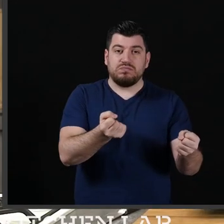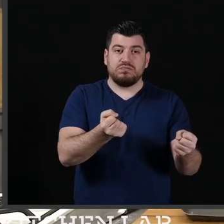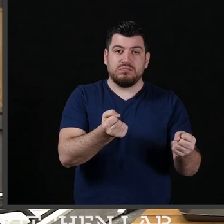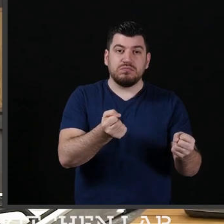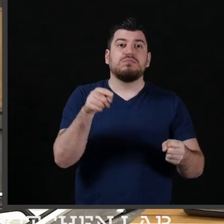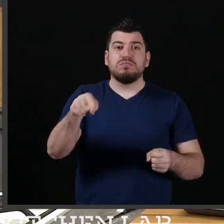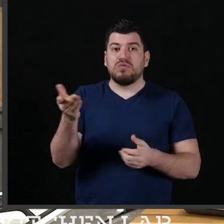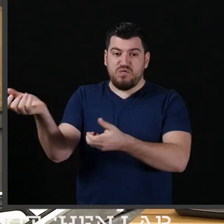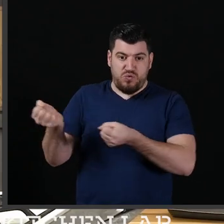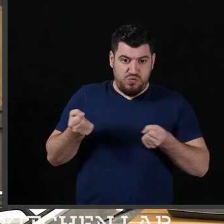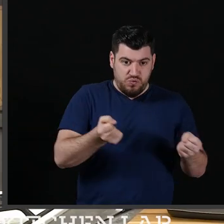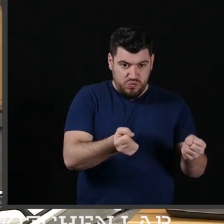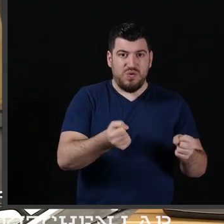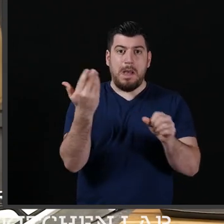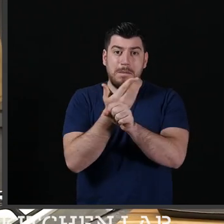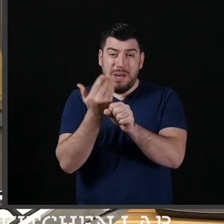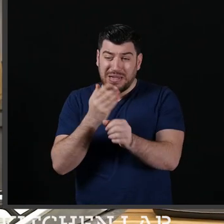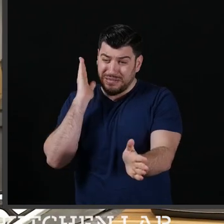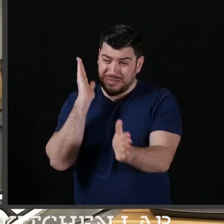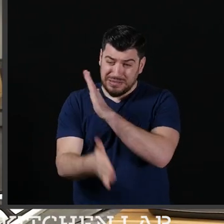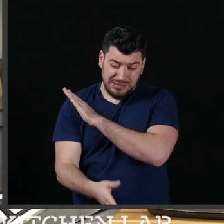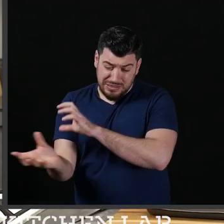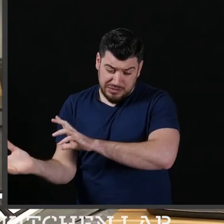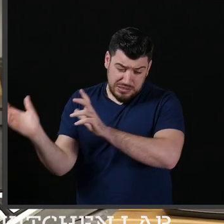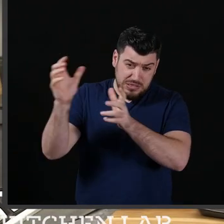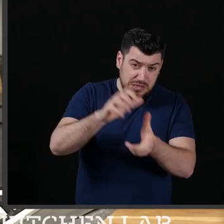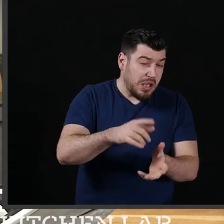φούρνο, κλείνετε τις πατάτες κατευθείαν μέσα και πρέπει να ακούσετε τσσσσσ.